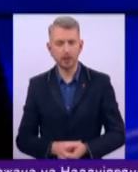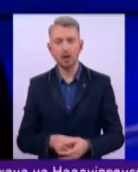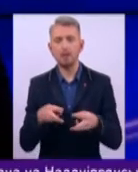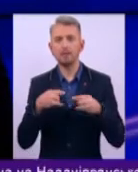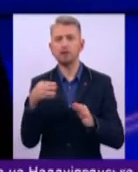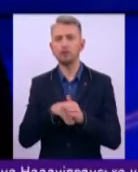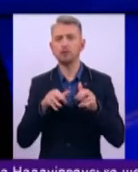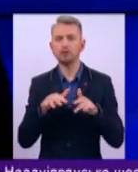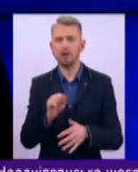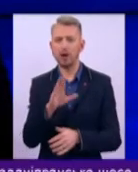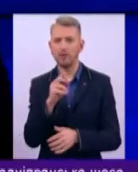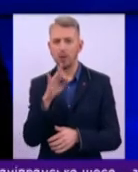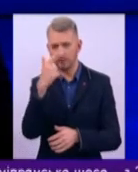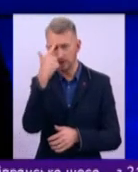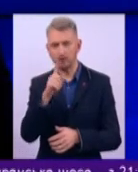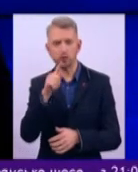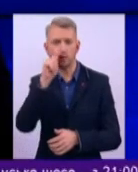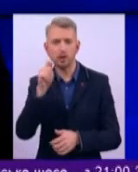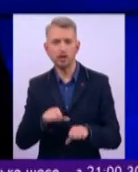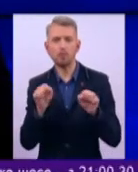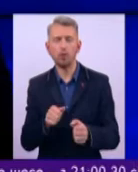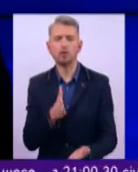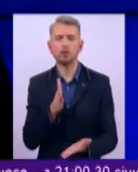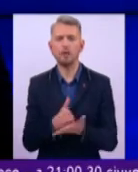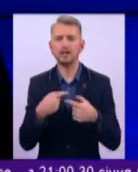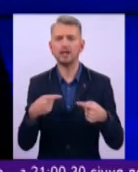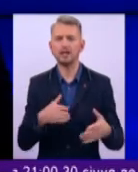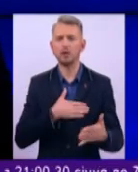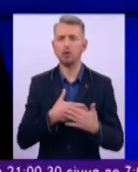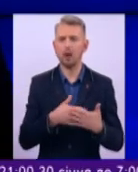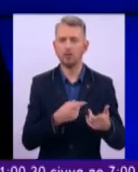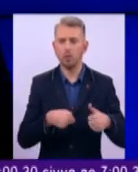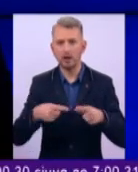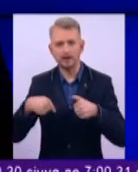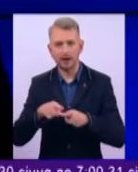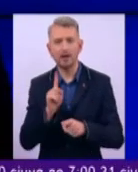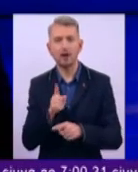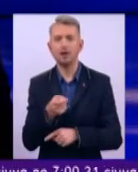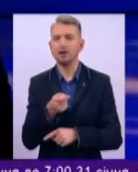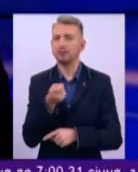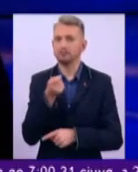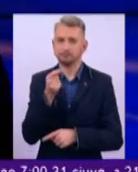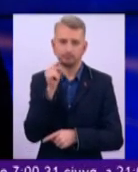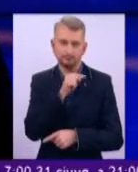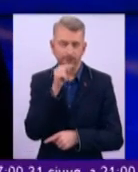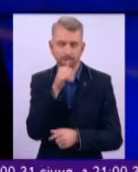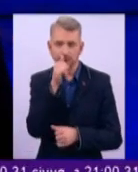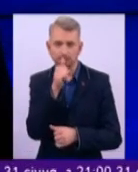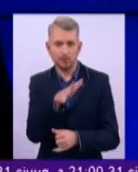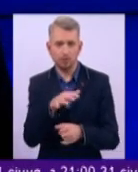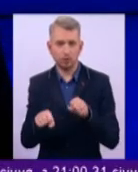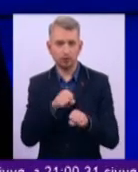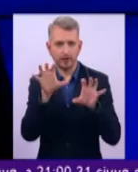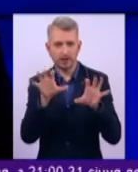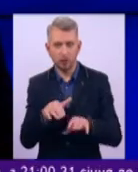Міністр внутрішніх справ Арсен Аваков заявив, що в Україні можуть існувати різні громадські організації, але в жодному разі вони не повинні переступати рамки закону